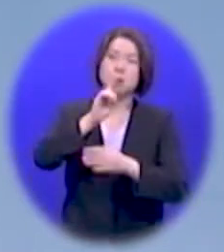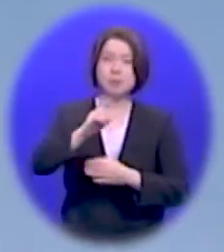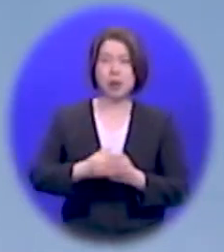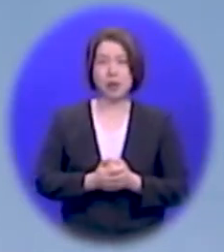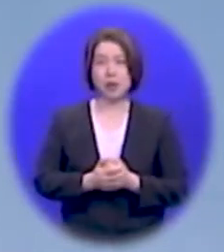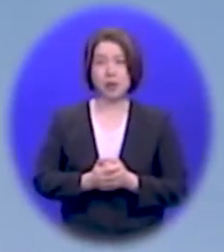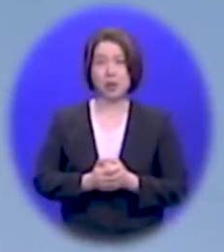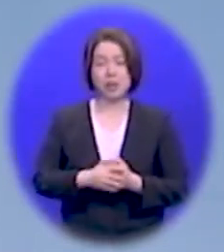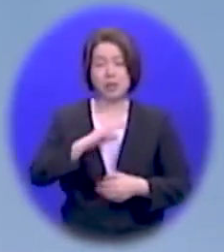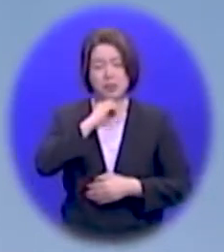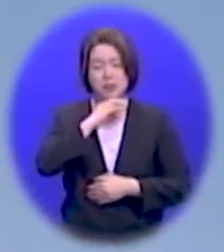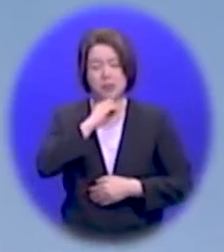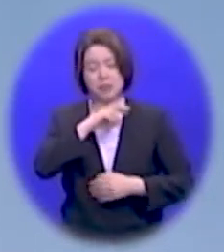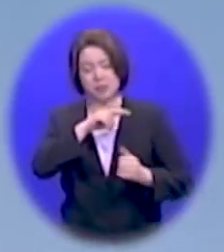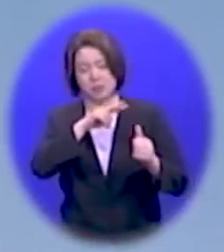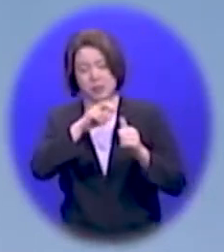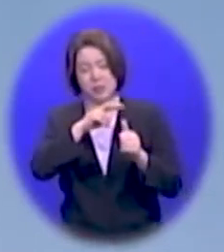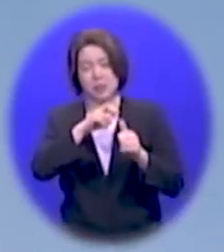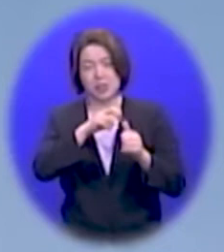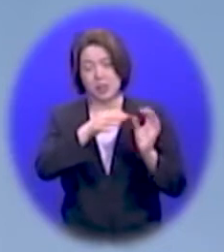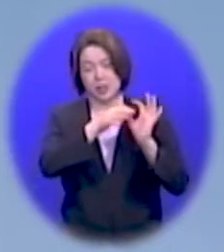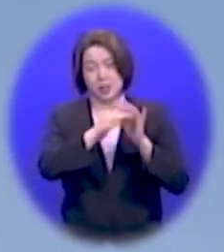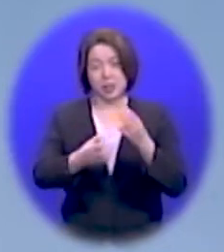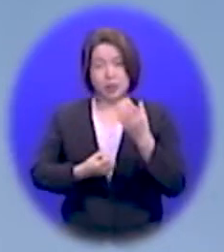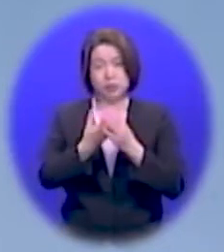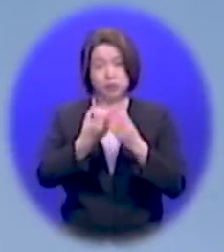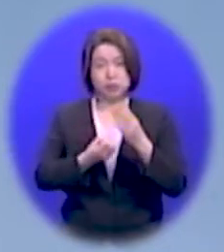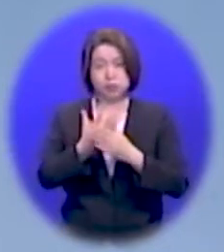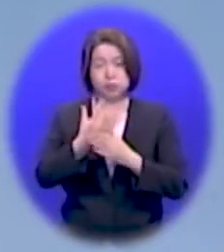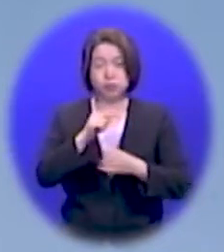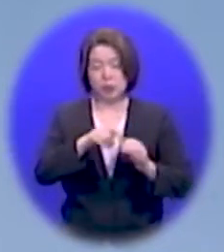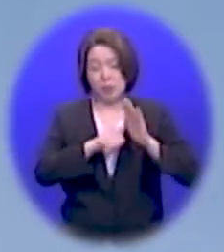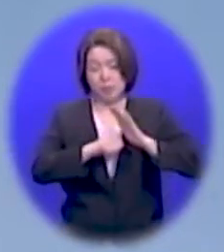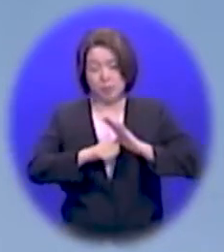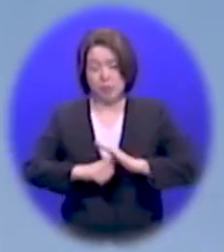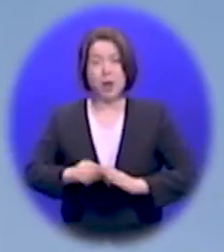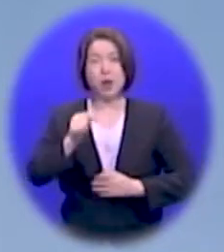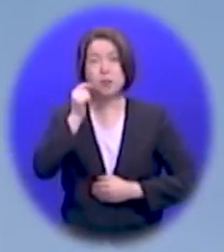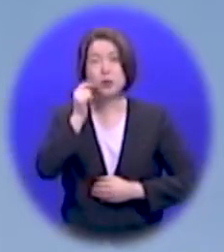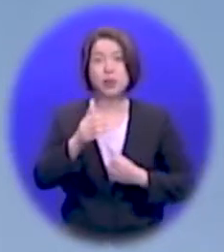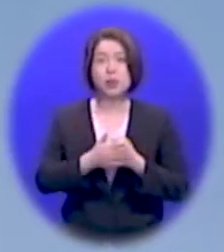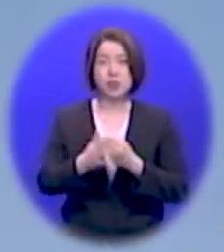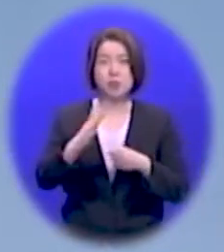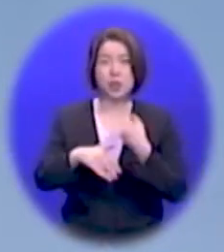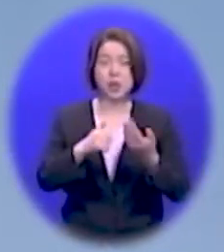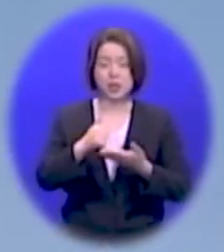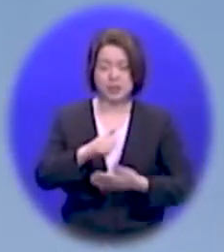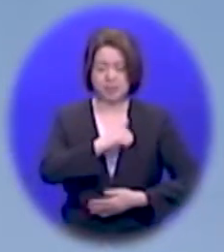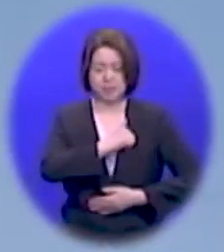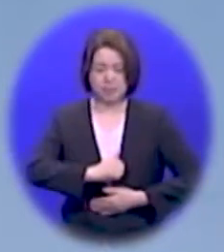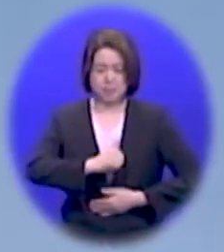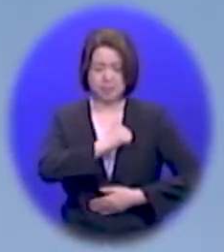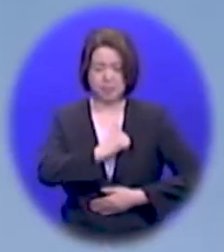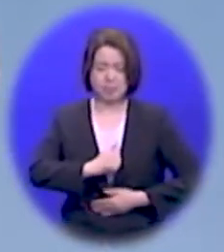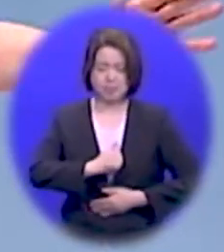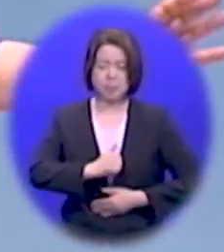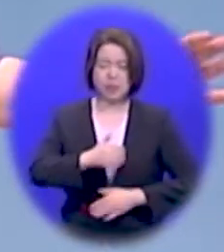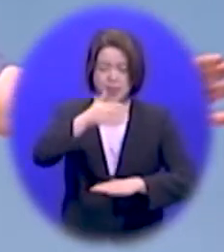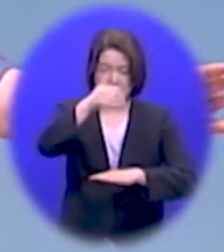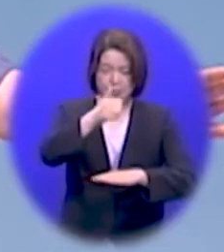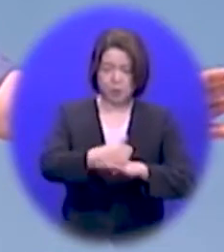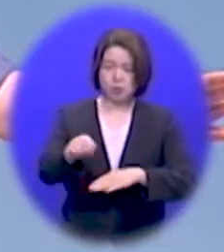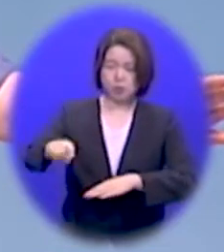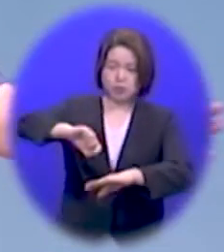그렇게 원망과 불평이 끊임없이 솟아 나고 이것을 억제 하지 못하니까 하나님이 참다가 참다가 못해서 결국은